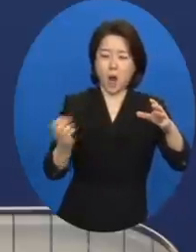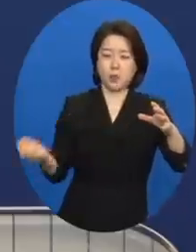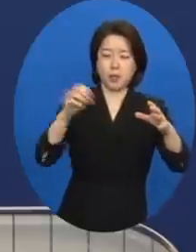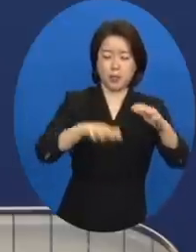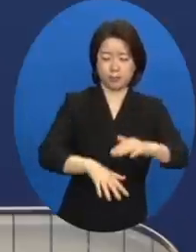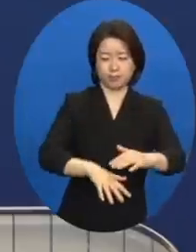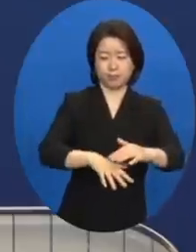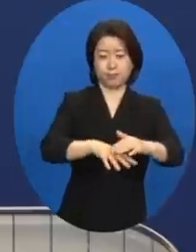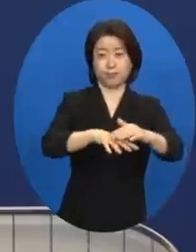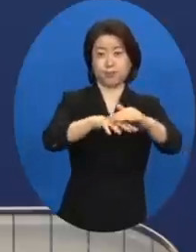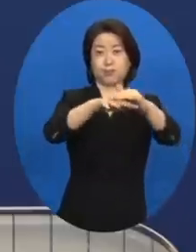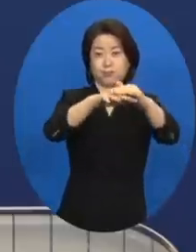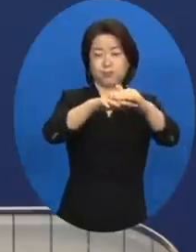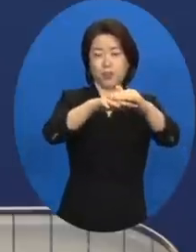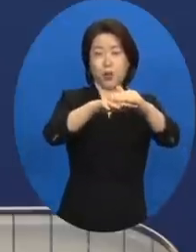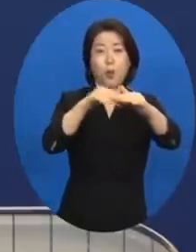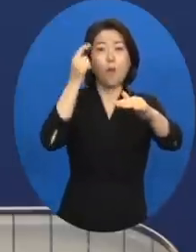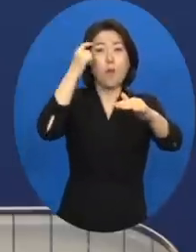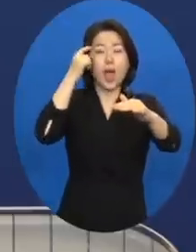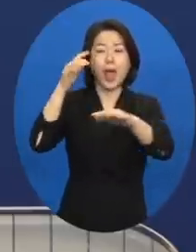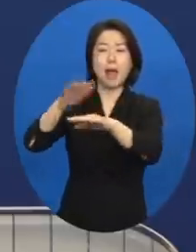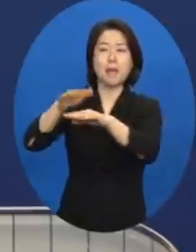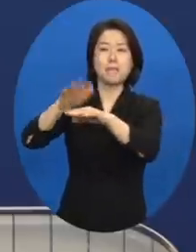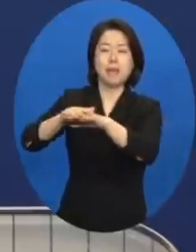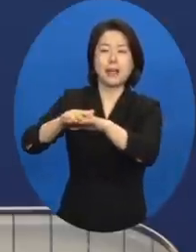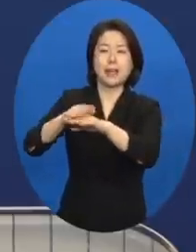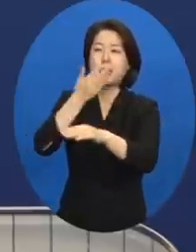모아놨었어요. 퇴비로 쓰려고.